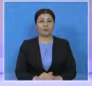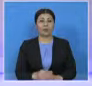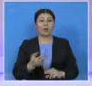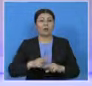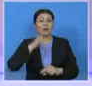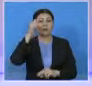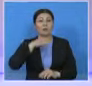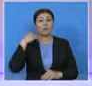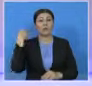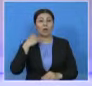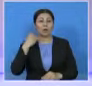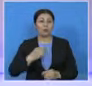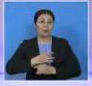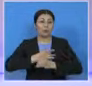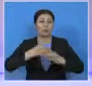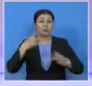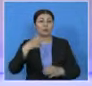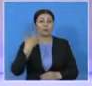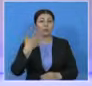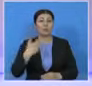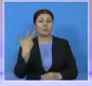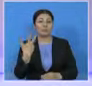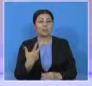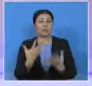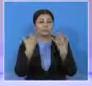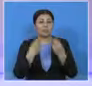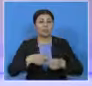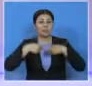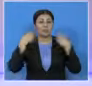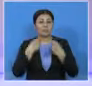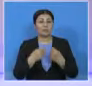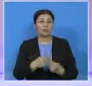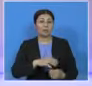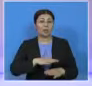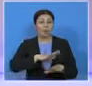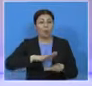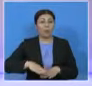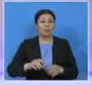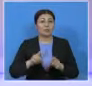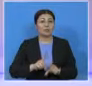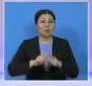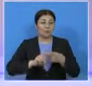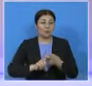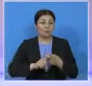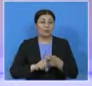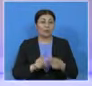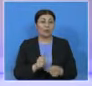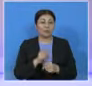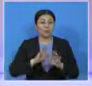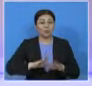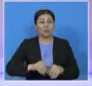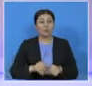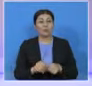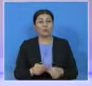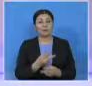В этом году Актобе празднует свой 153-й день рождения. Горожане впервые после ковидных ограничений смогут участвовать в массовых